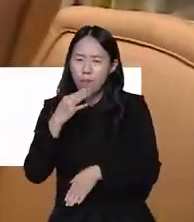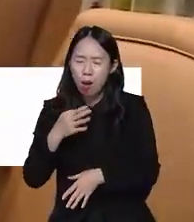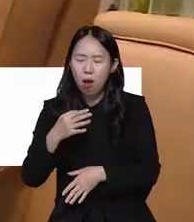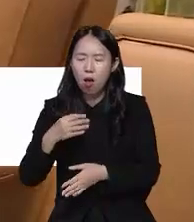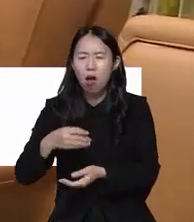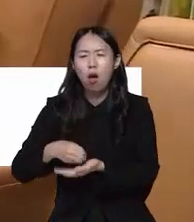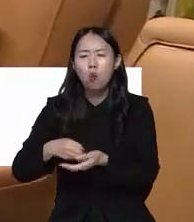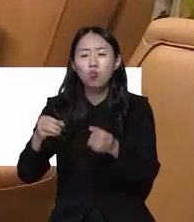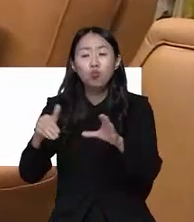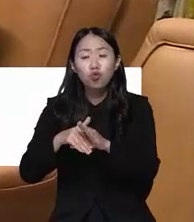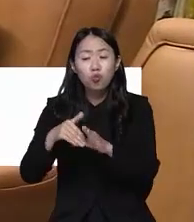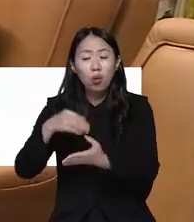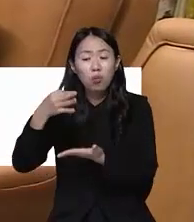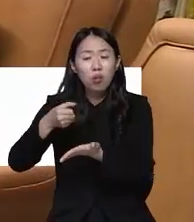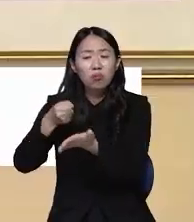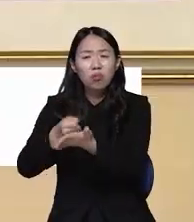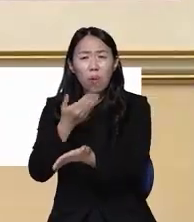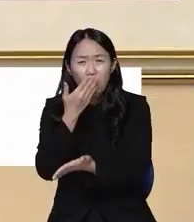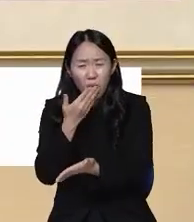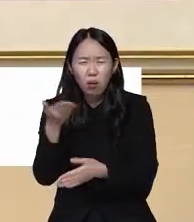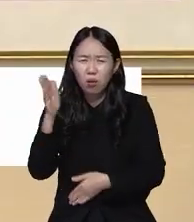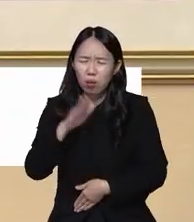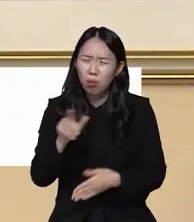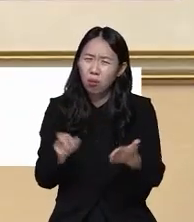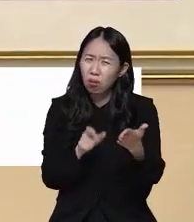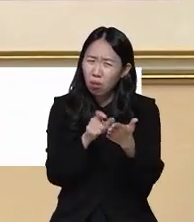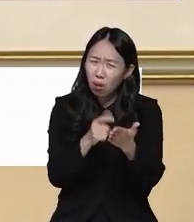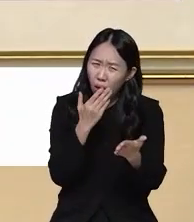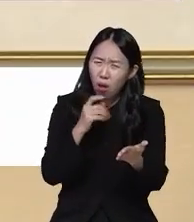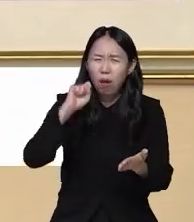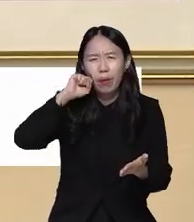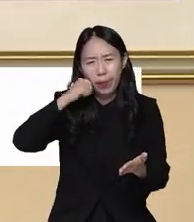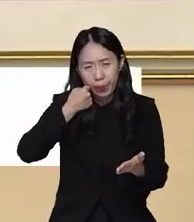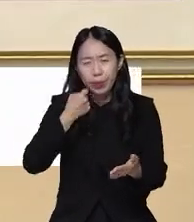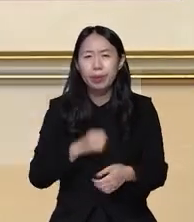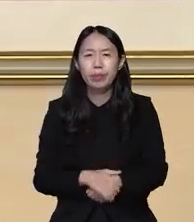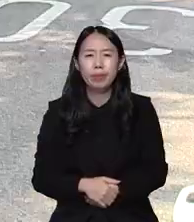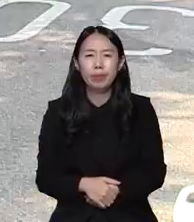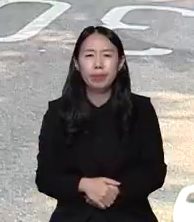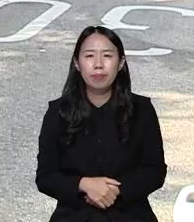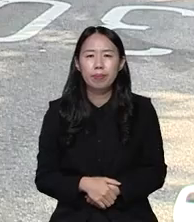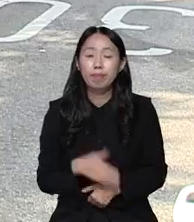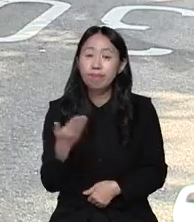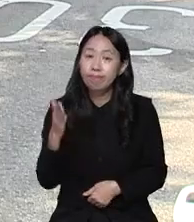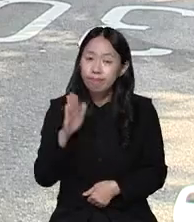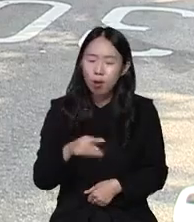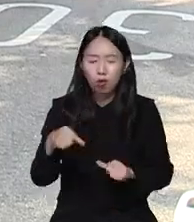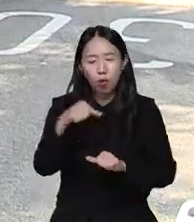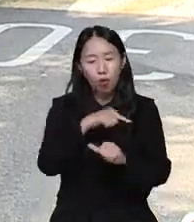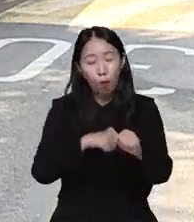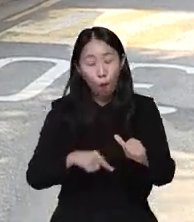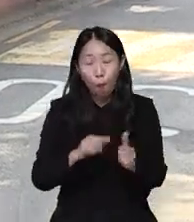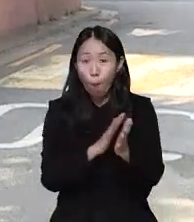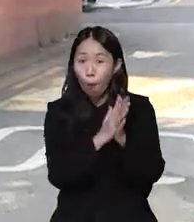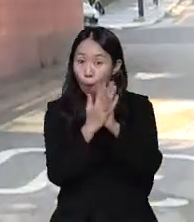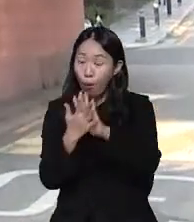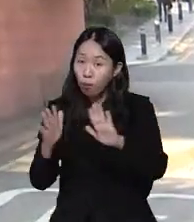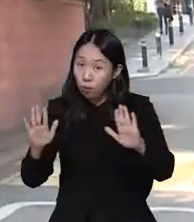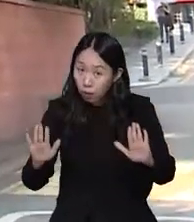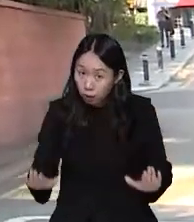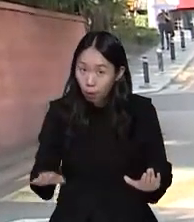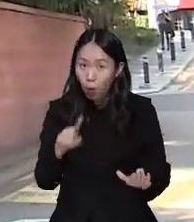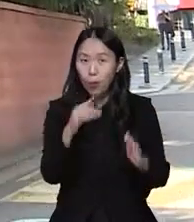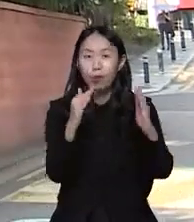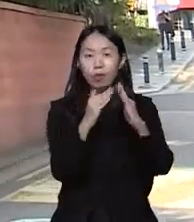수 있다는 법 때문에 사실상 등록문화재 지정은 어려웠습니다. 하지만 상황이 변하며 이제는